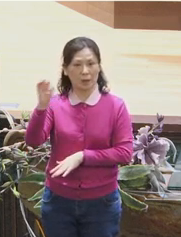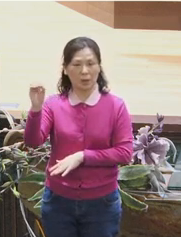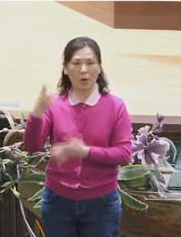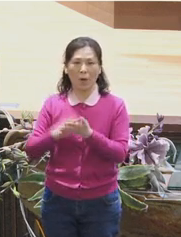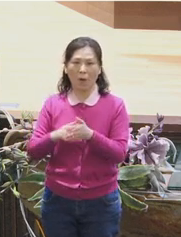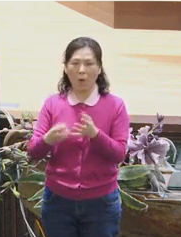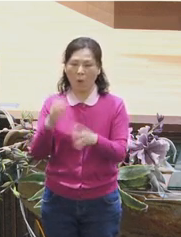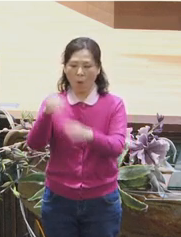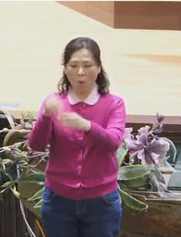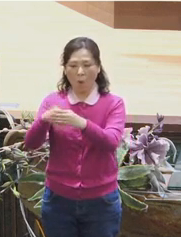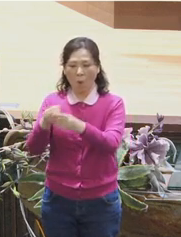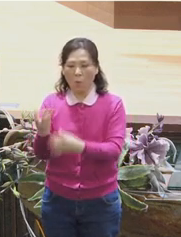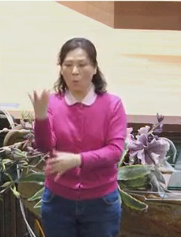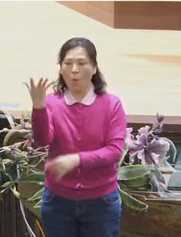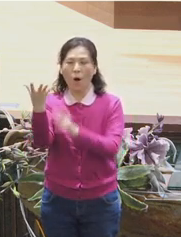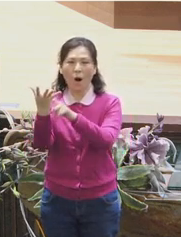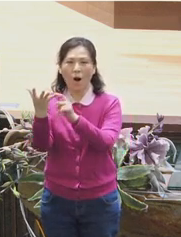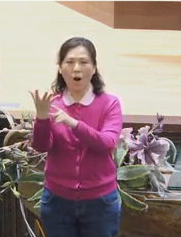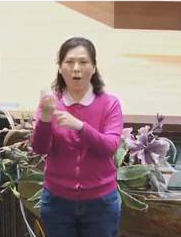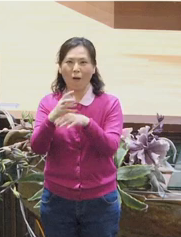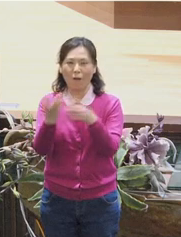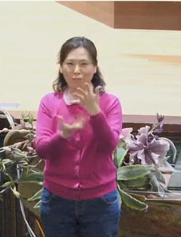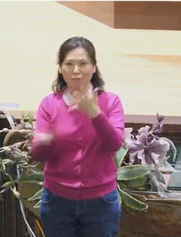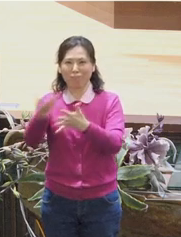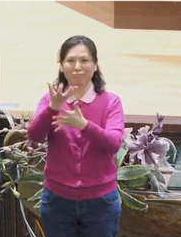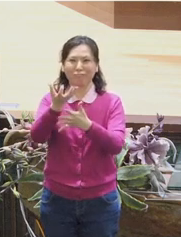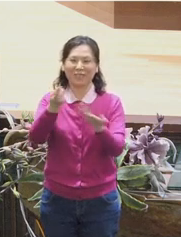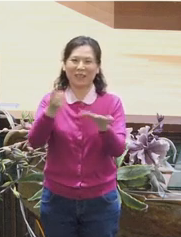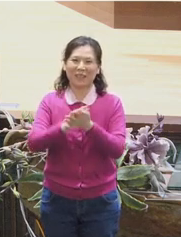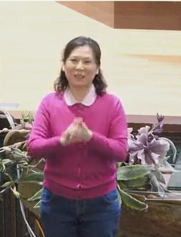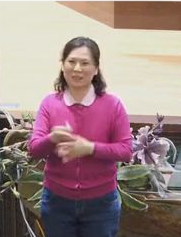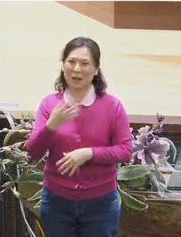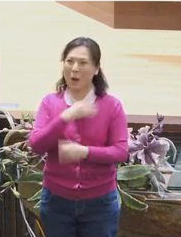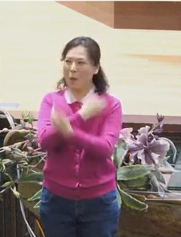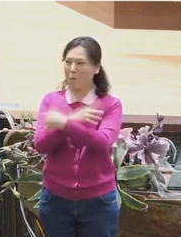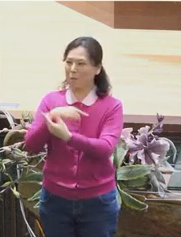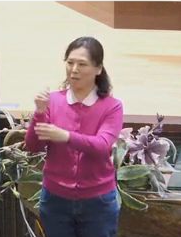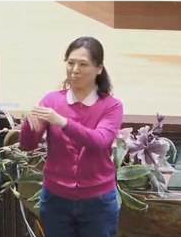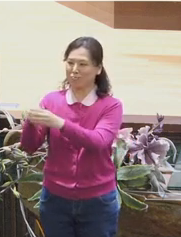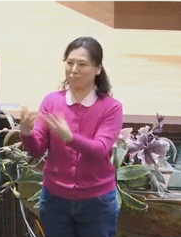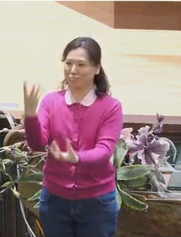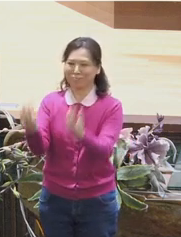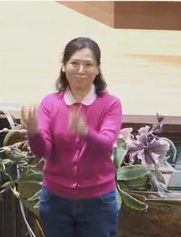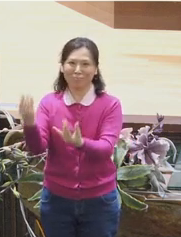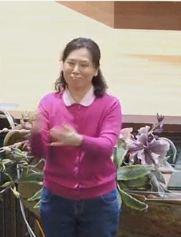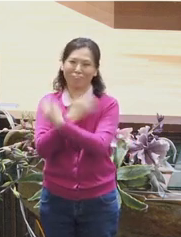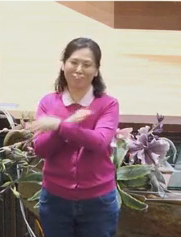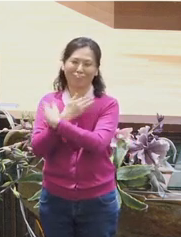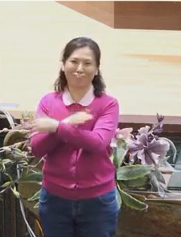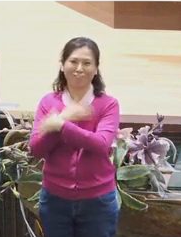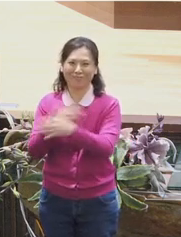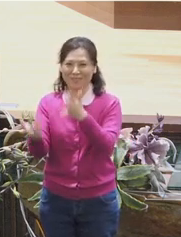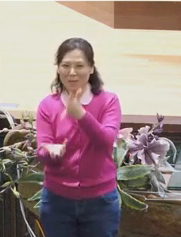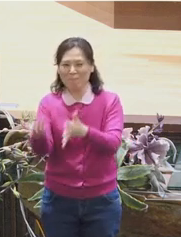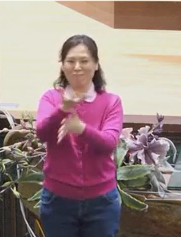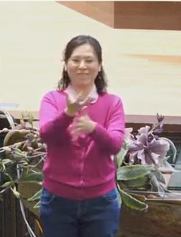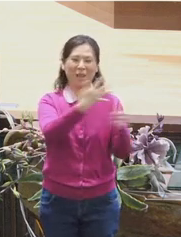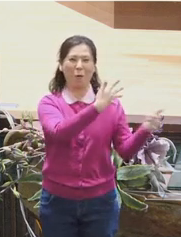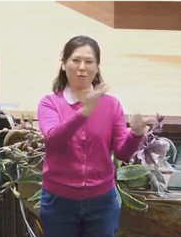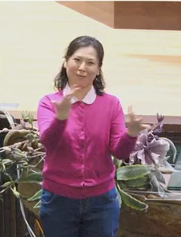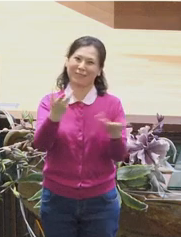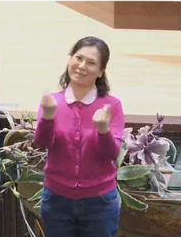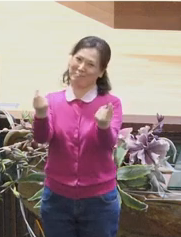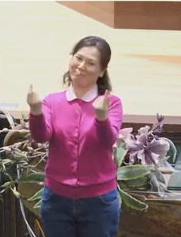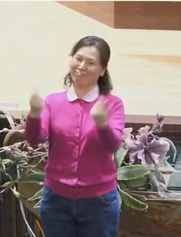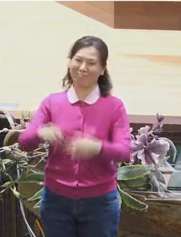持人的特权，就是违背掉民主原则，就不管几票了。对，那对，就是那行政官员通常有的